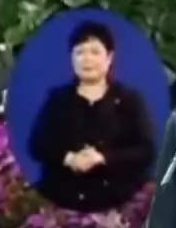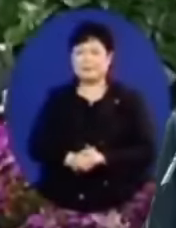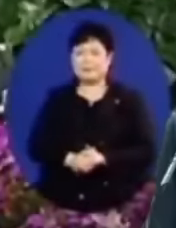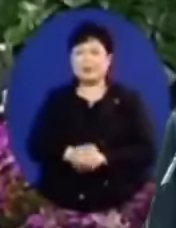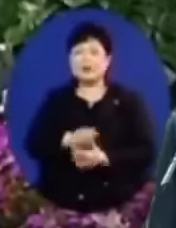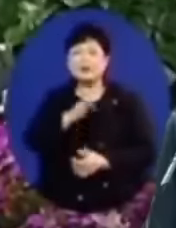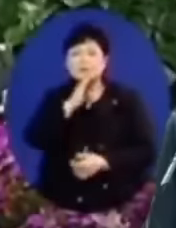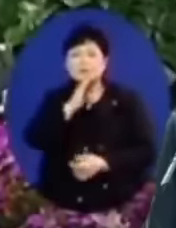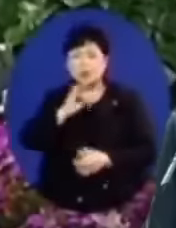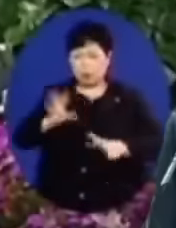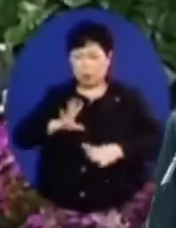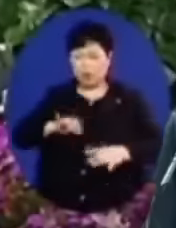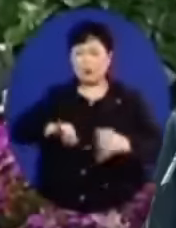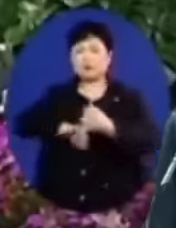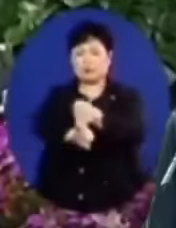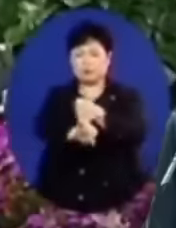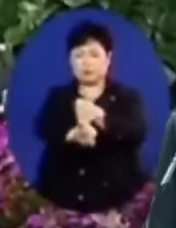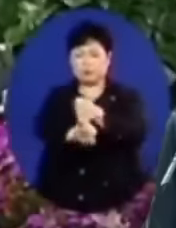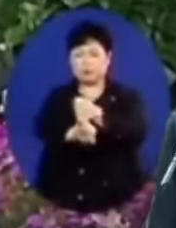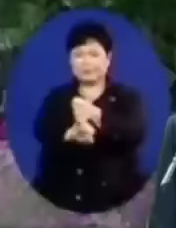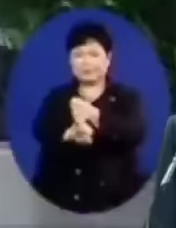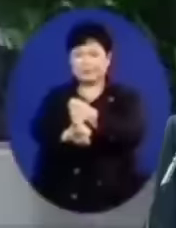엄청난 약속 아닙니까? 아예